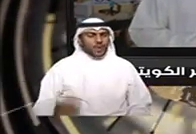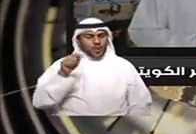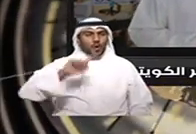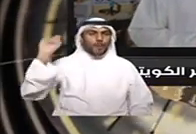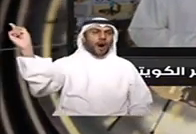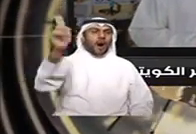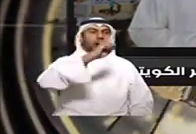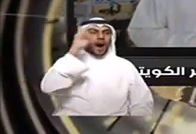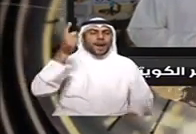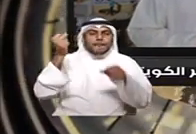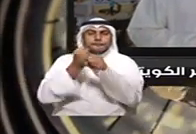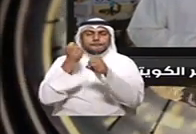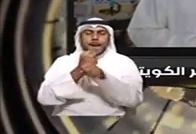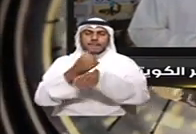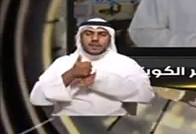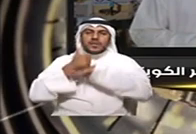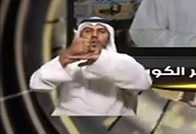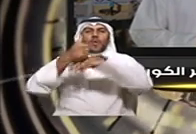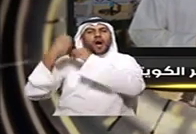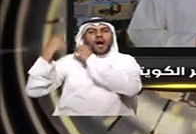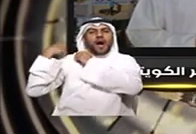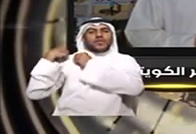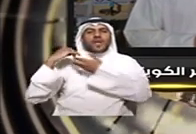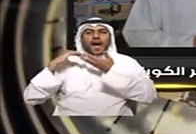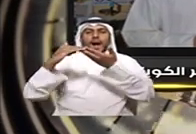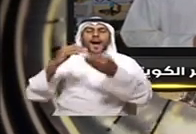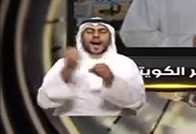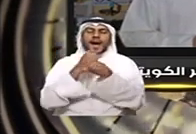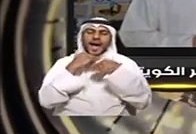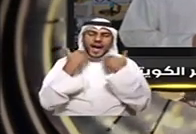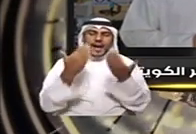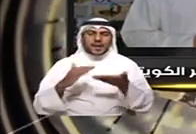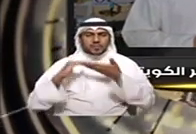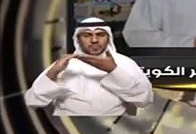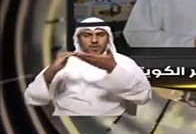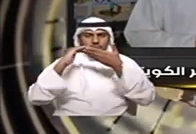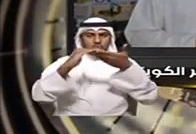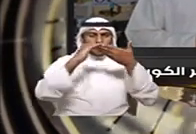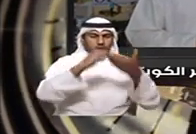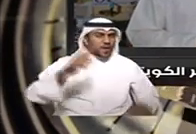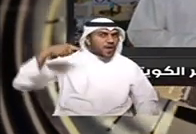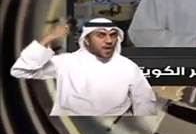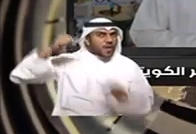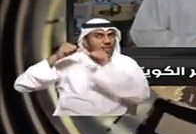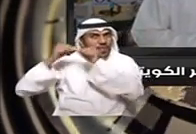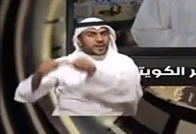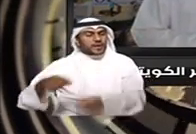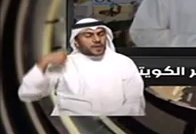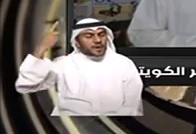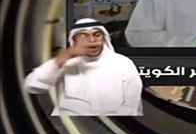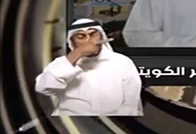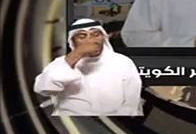العالمي للعمل الخيري، العالم كله أجمع يستذكر أيضا في هذا اليوم العمل الإنساني والخيري